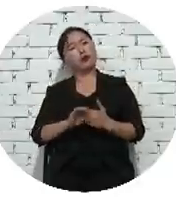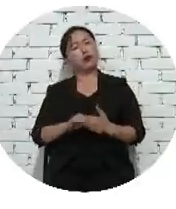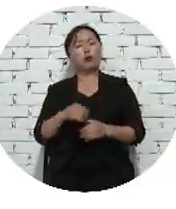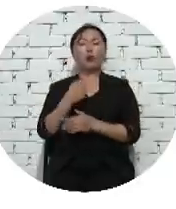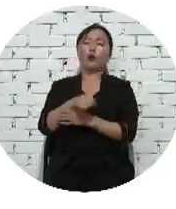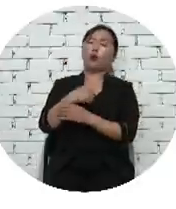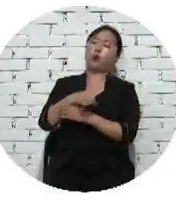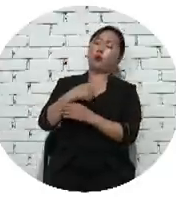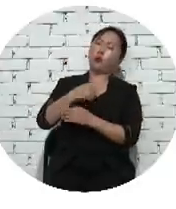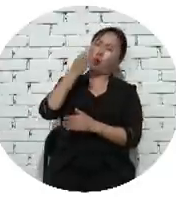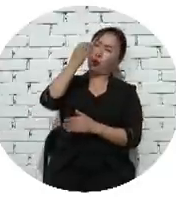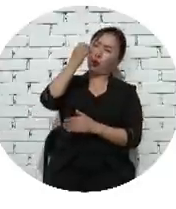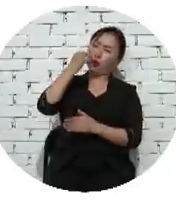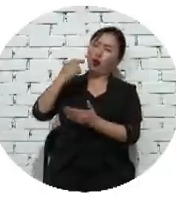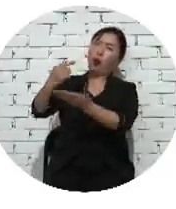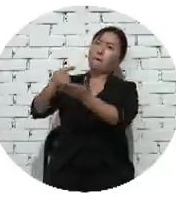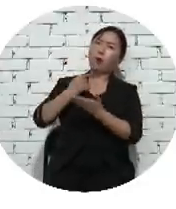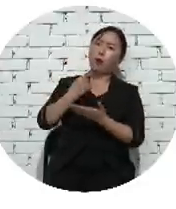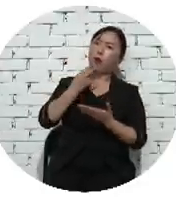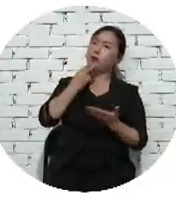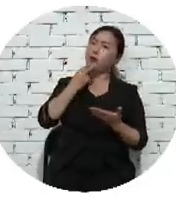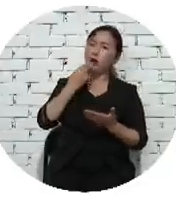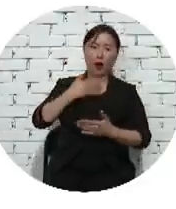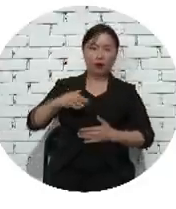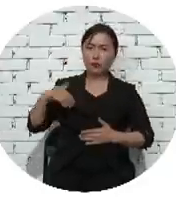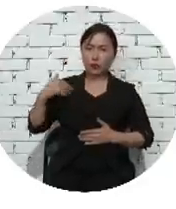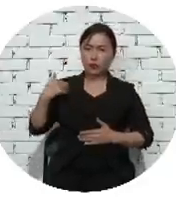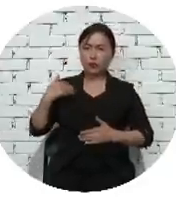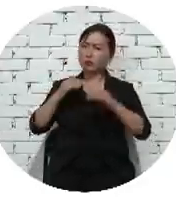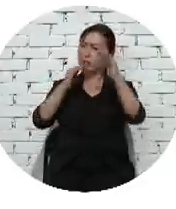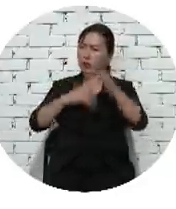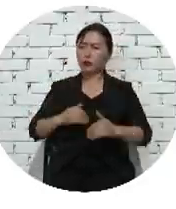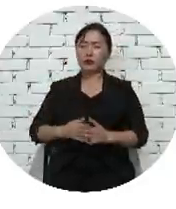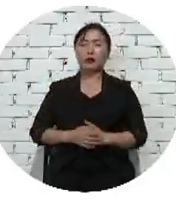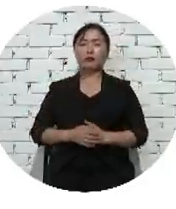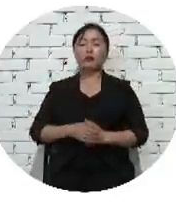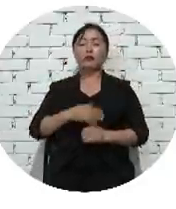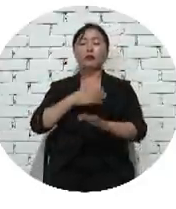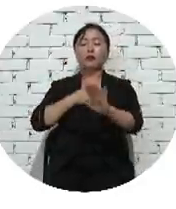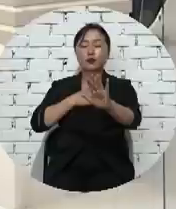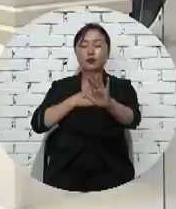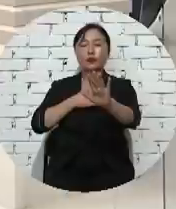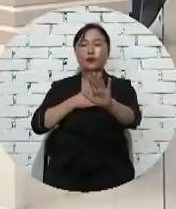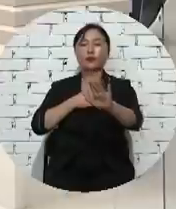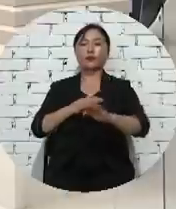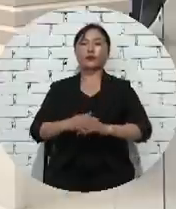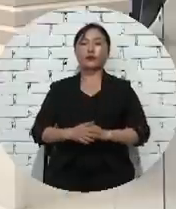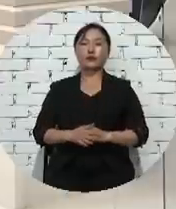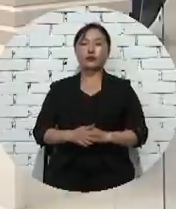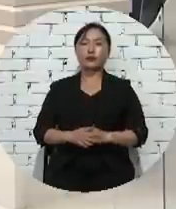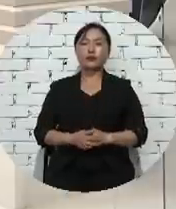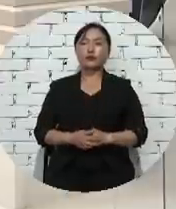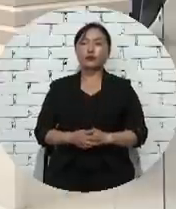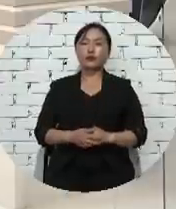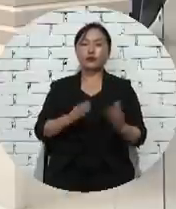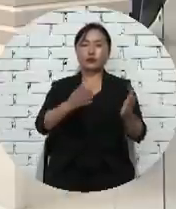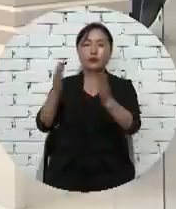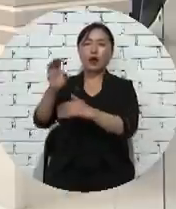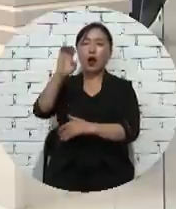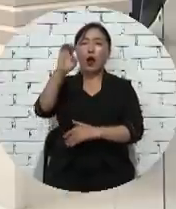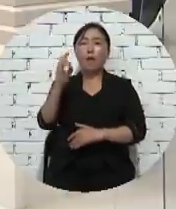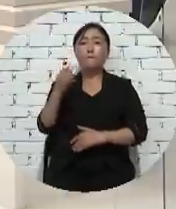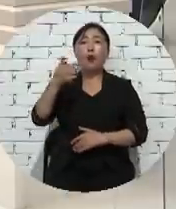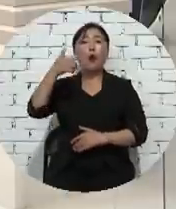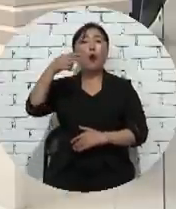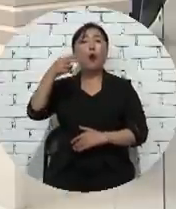전혀 보고받거나 알지를 못하기 때문에 부모님 네, 하나만 연관된 질문 하나 드릴게요. 네. 만약에 네. 지금 포렌식을 하거나